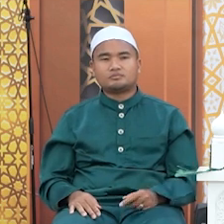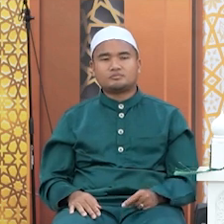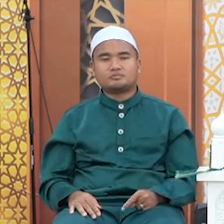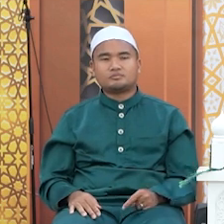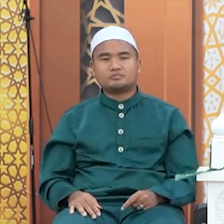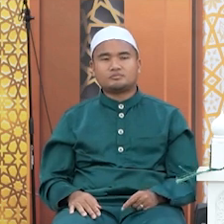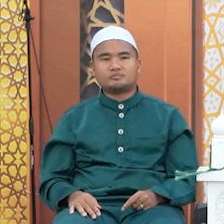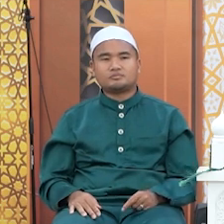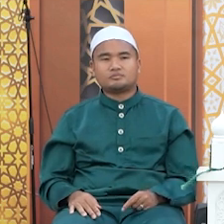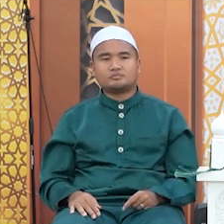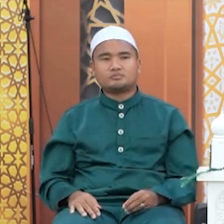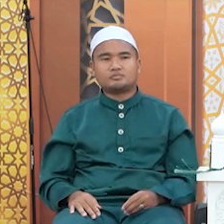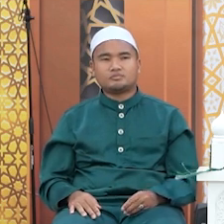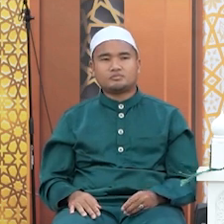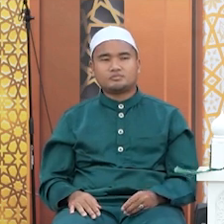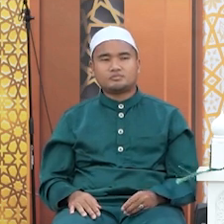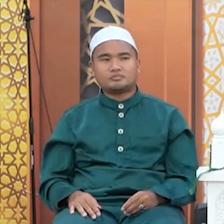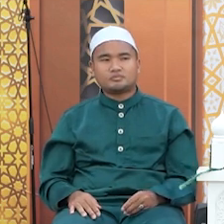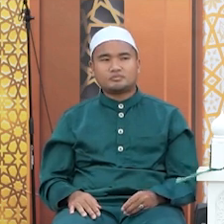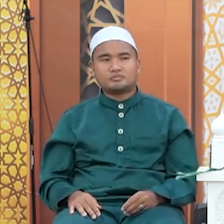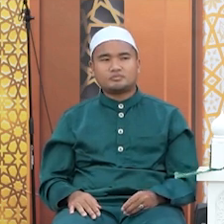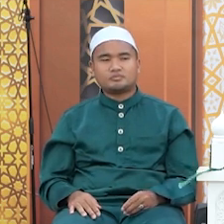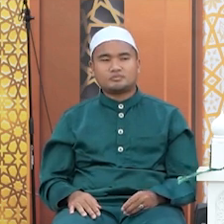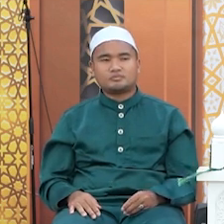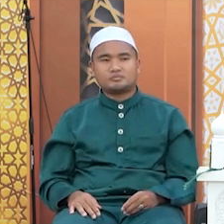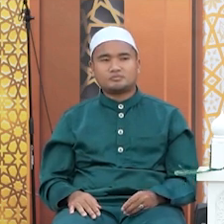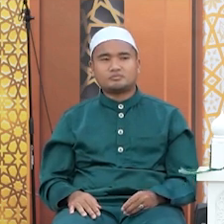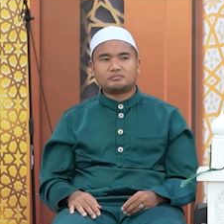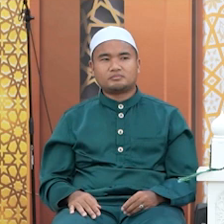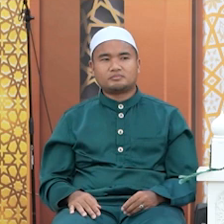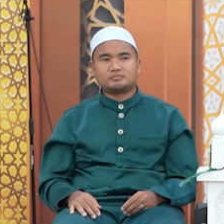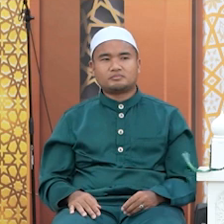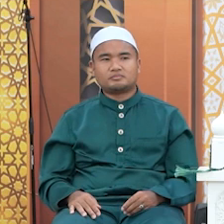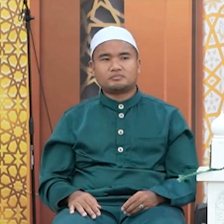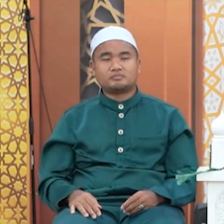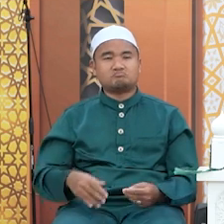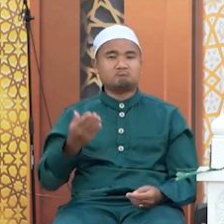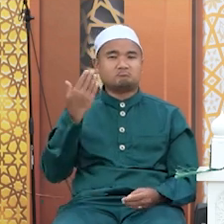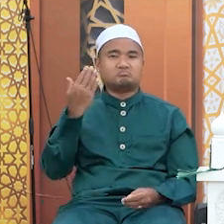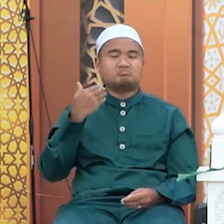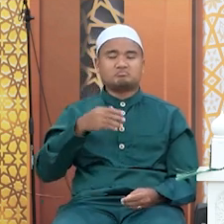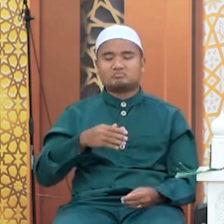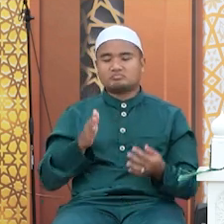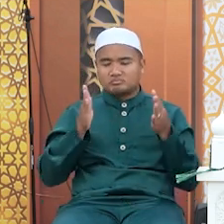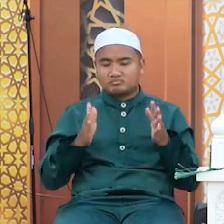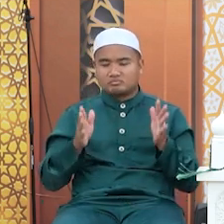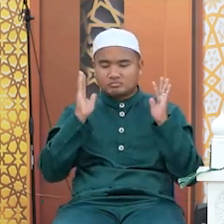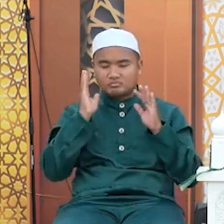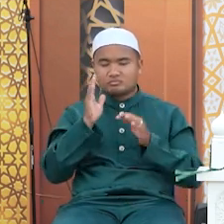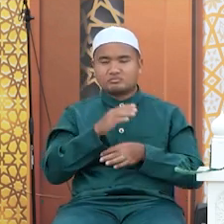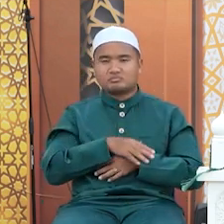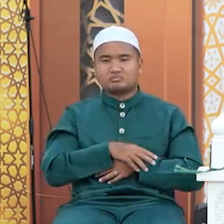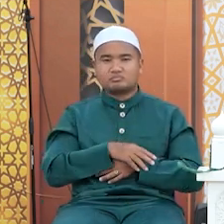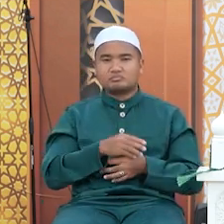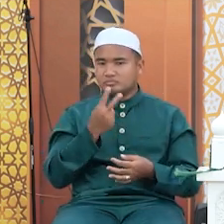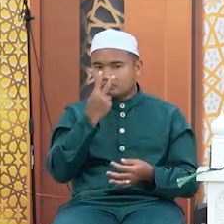pelitah kuat sungguh. Bukan bini lah, bini dah nampak dah sebab bini boleh pegang dah. Ni nampak tunang kasih ni gini-gini, ngaru.